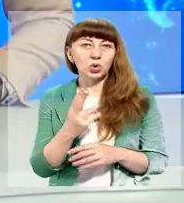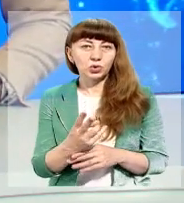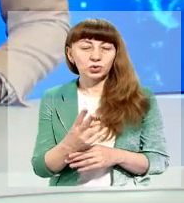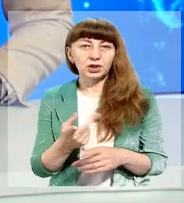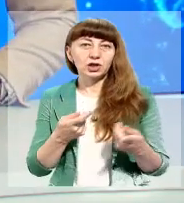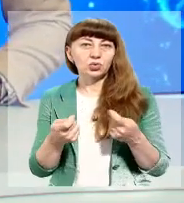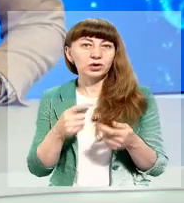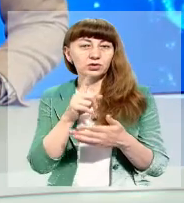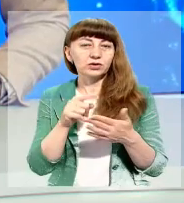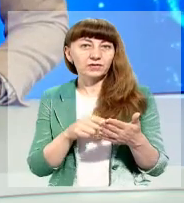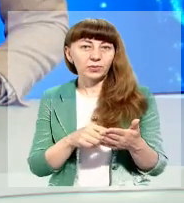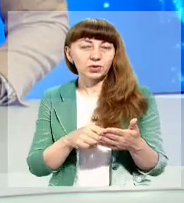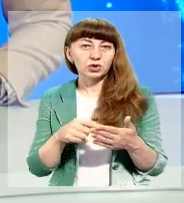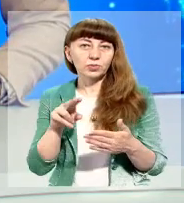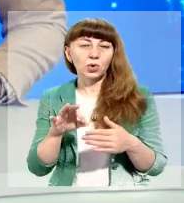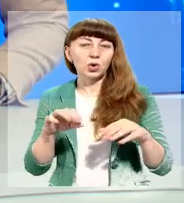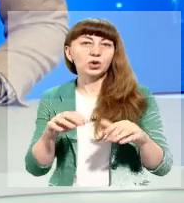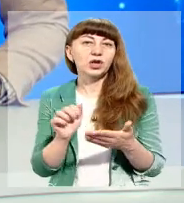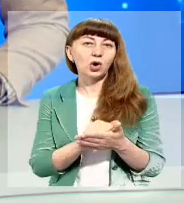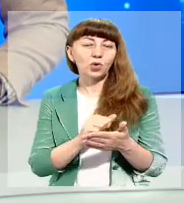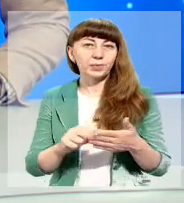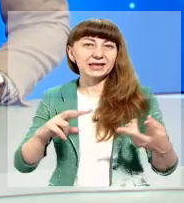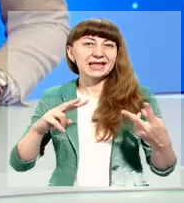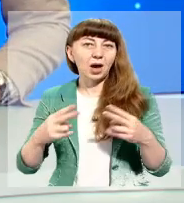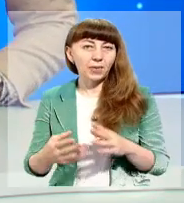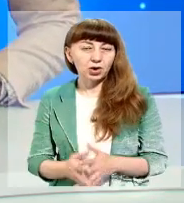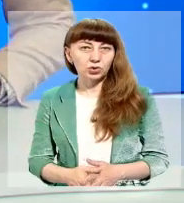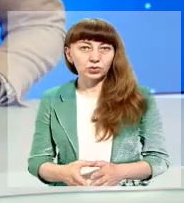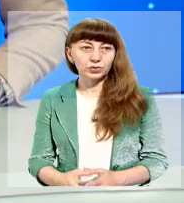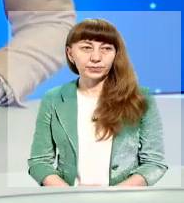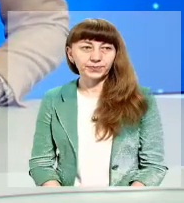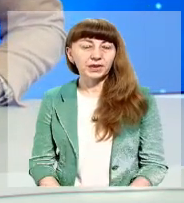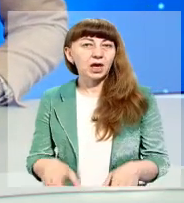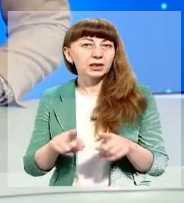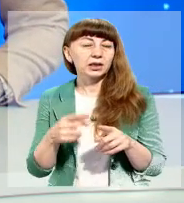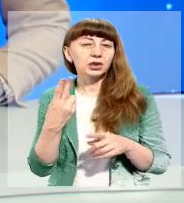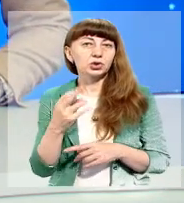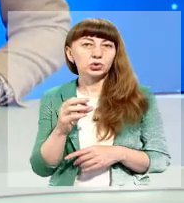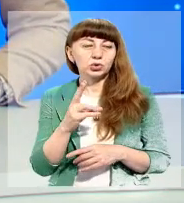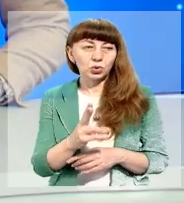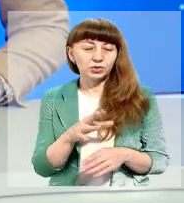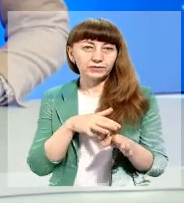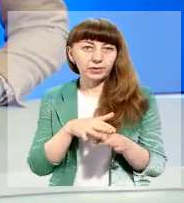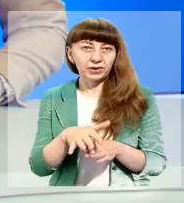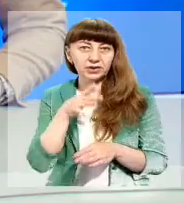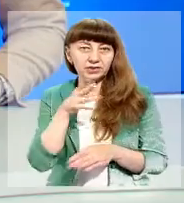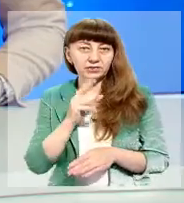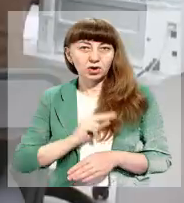жұмысын конституциялық заң мен нарықтық қоғам талаптарына сәйкес адамдарға қолайлы негізде атқарып келеді.